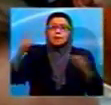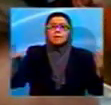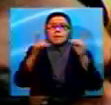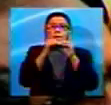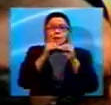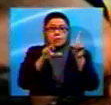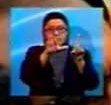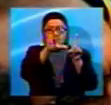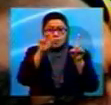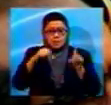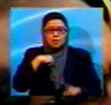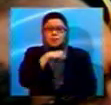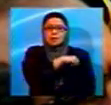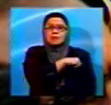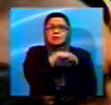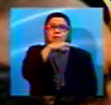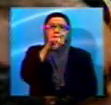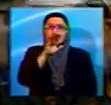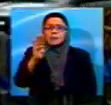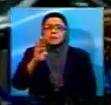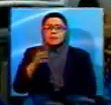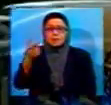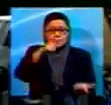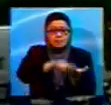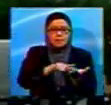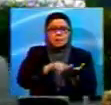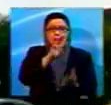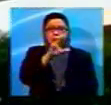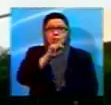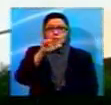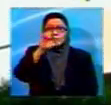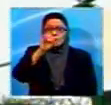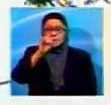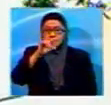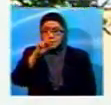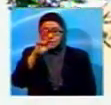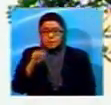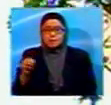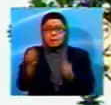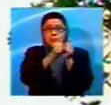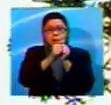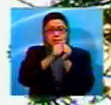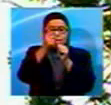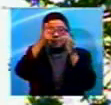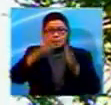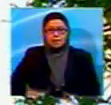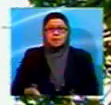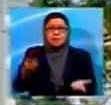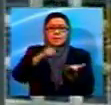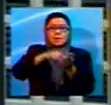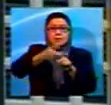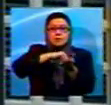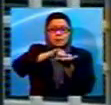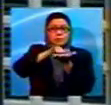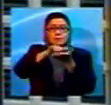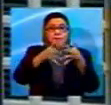negara ahli badan itu laporan Wan lokman Mohamad fisal bersama juru kamera Mohamad zamzi othman melaporkan dari New York Amerika